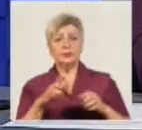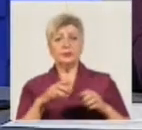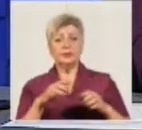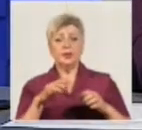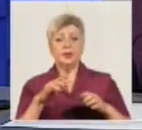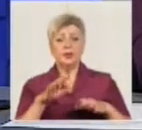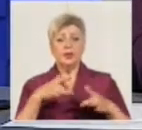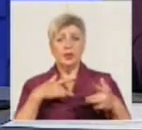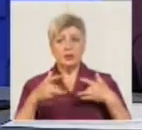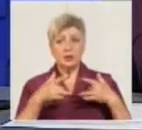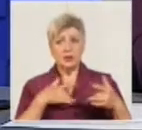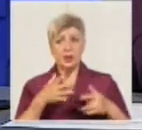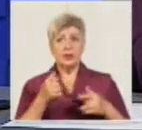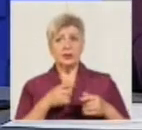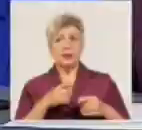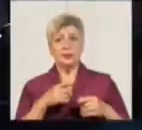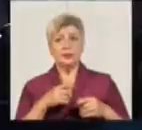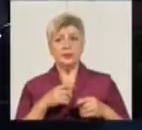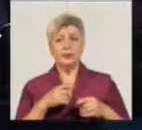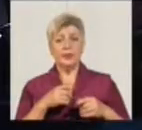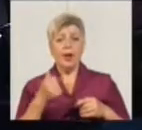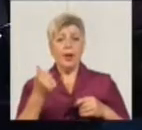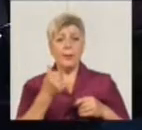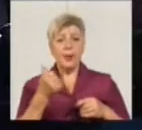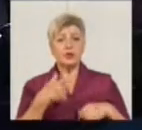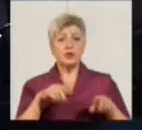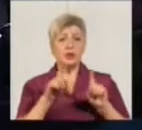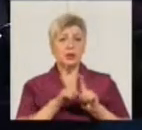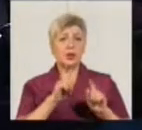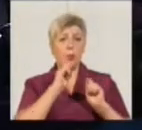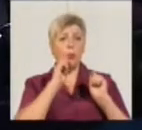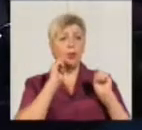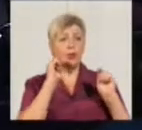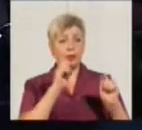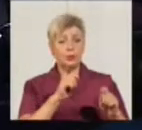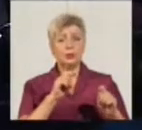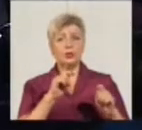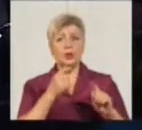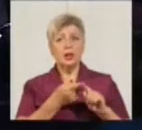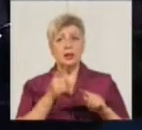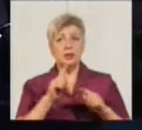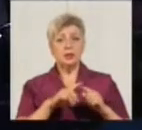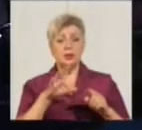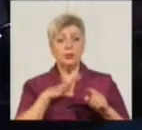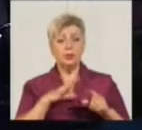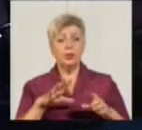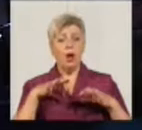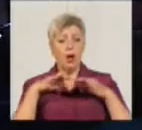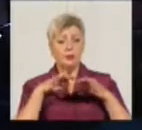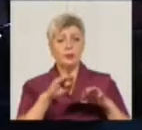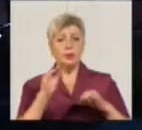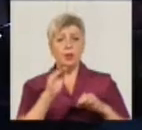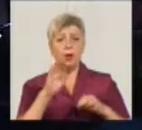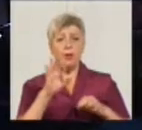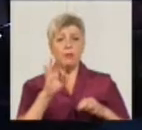і придбавалось все необхідне. Наприклад, перший подарунок, як він його називав, це був автомобіль «Форд», який він